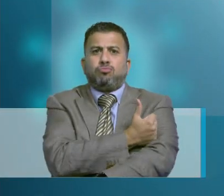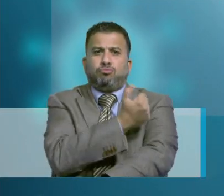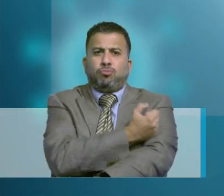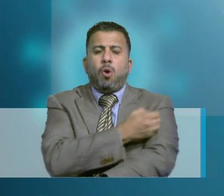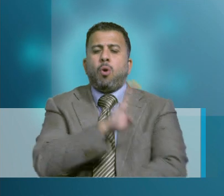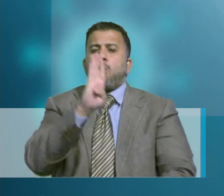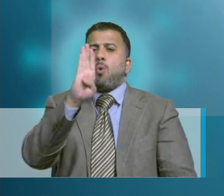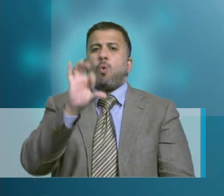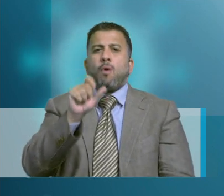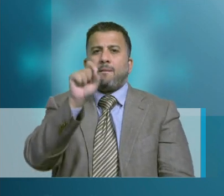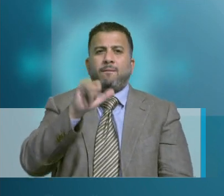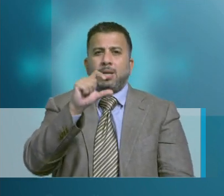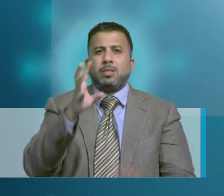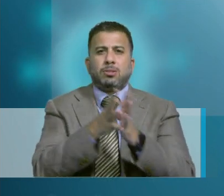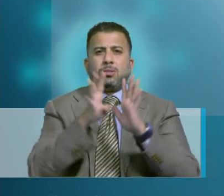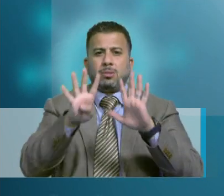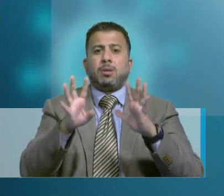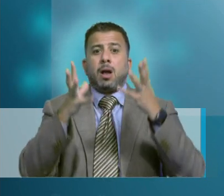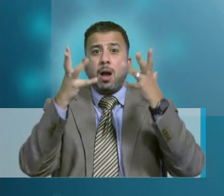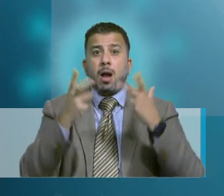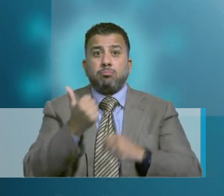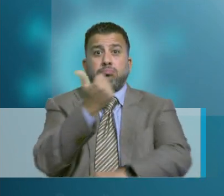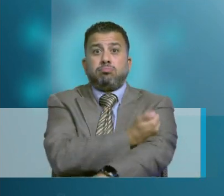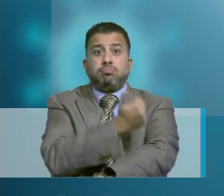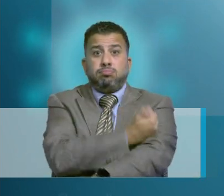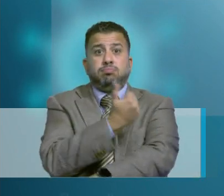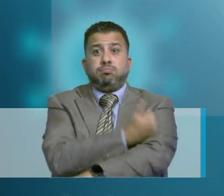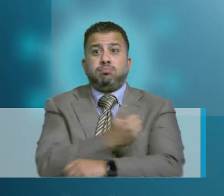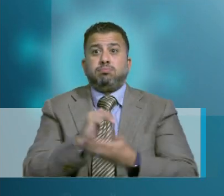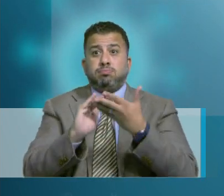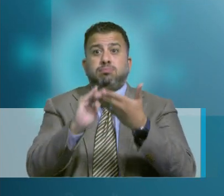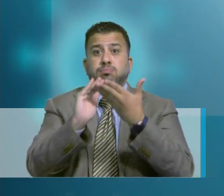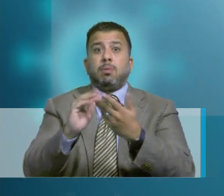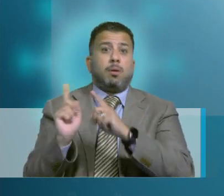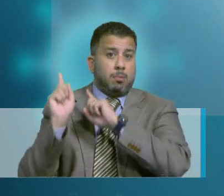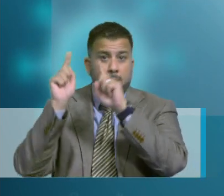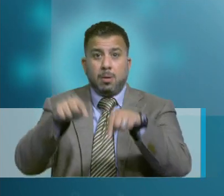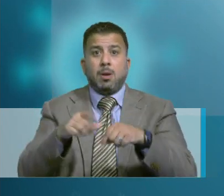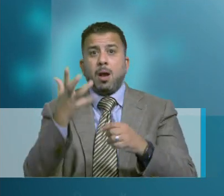كوفيد-19، وبذلك يبلغ مجموع الجرعات التي تم تقديمها حتى الآن